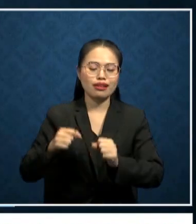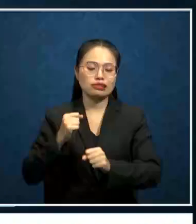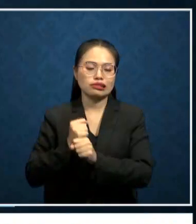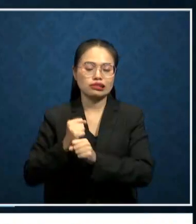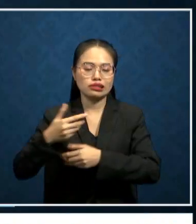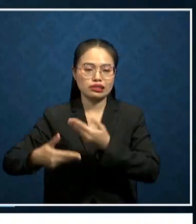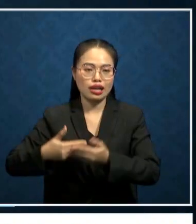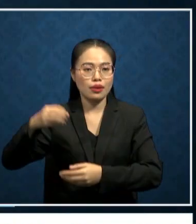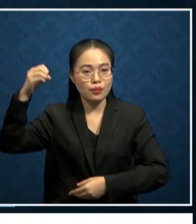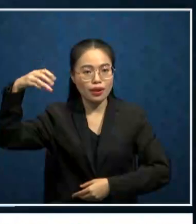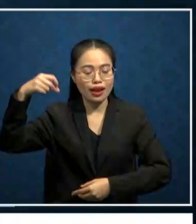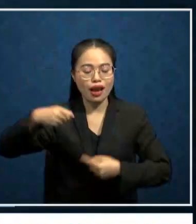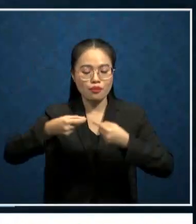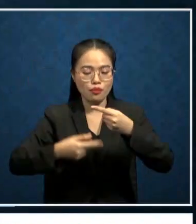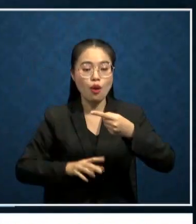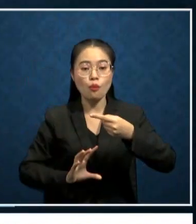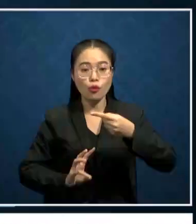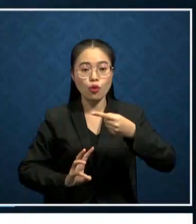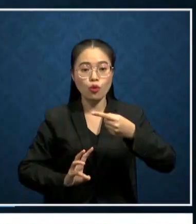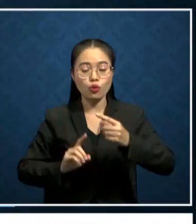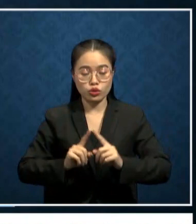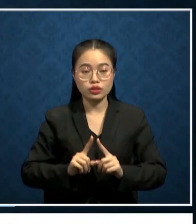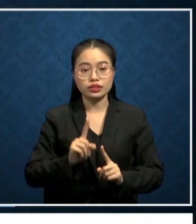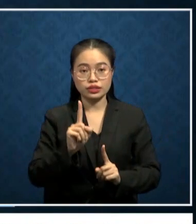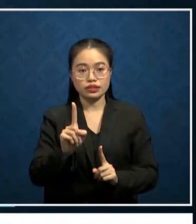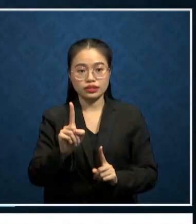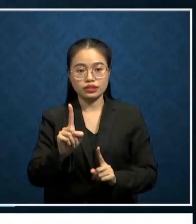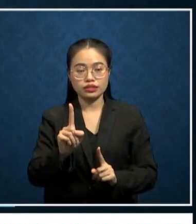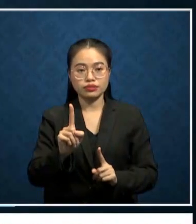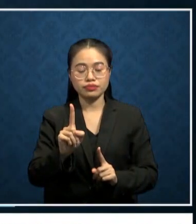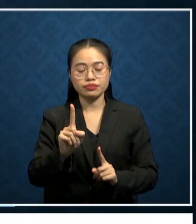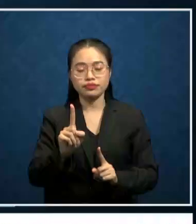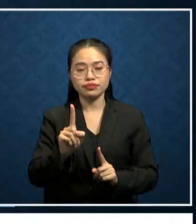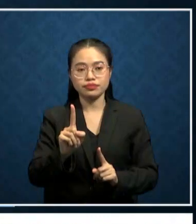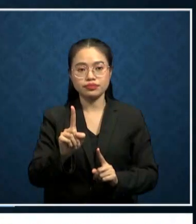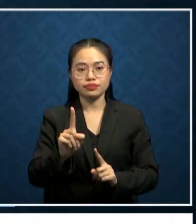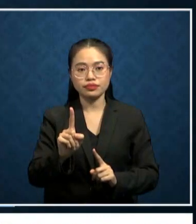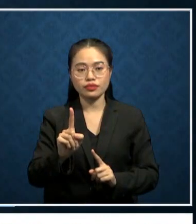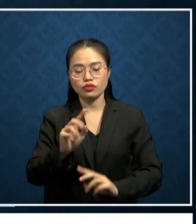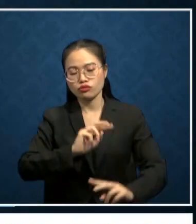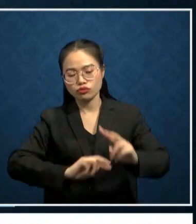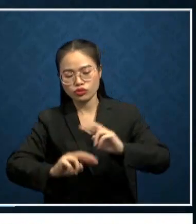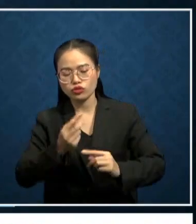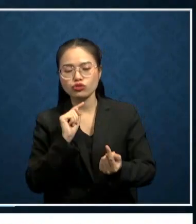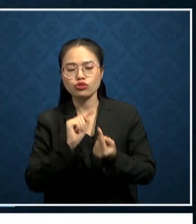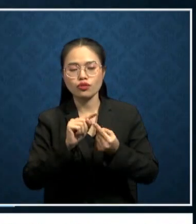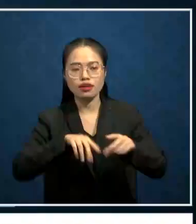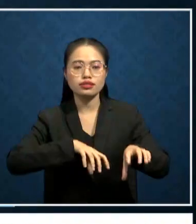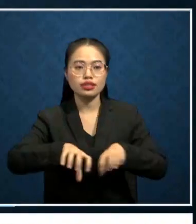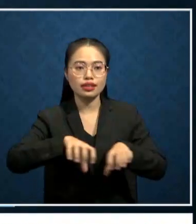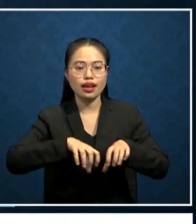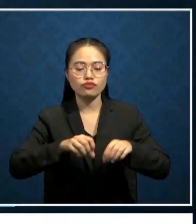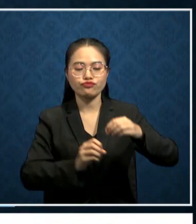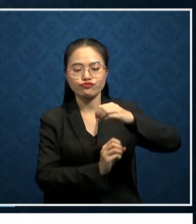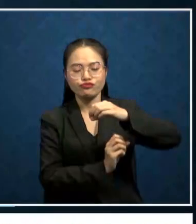งานมี 6หัวข้อย่อยหัวข้อย่อยที่ 1กำกับข้อกำหนดเกี่ยวกับการบริหารระบบส่ง